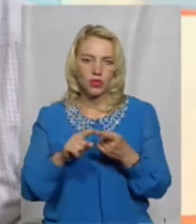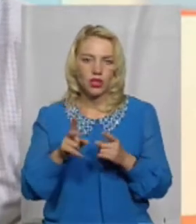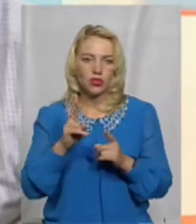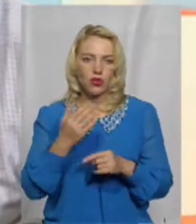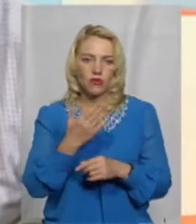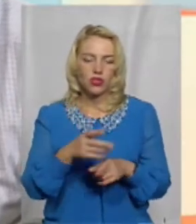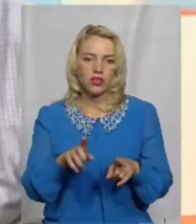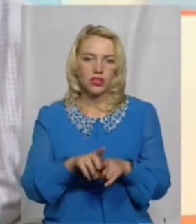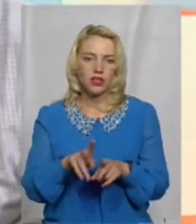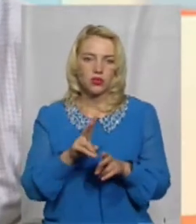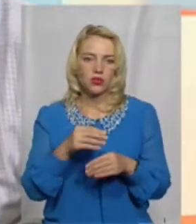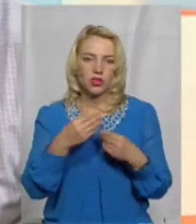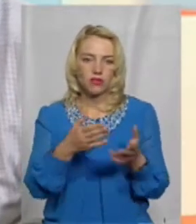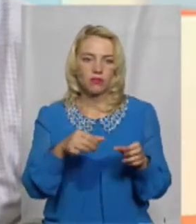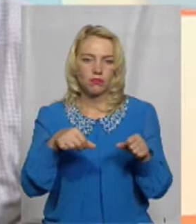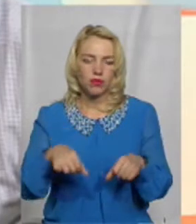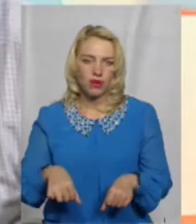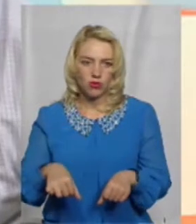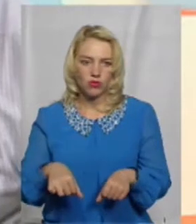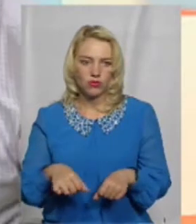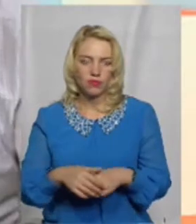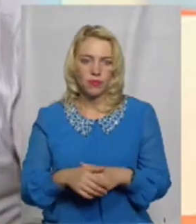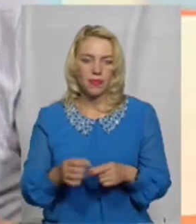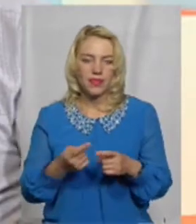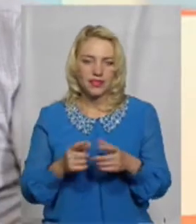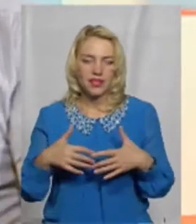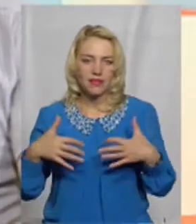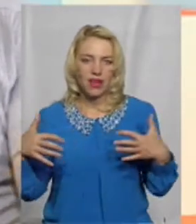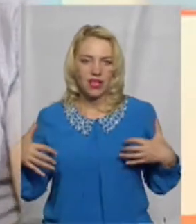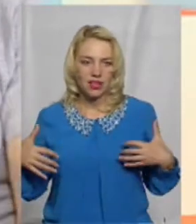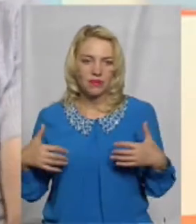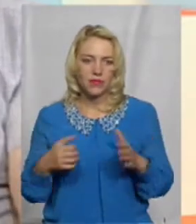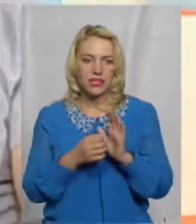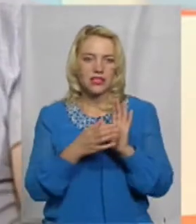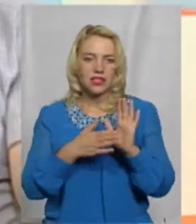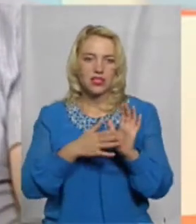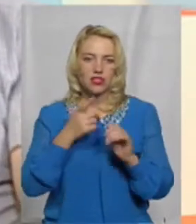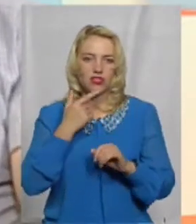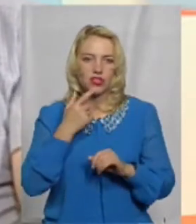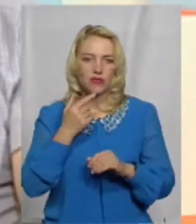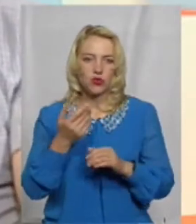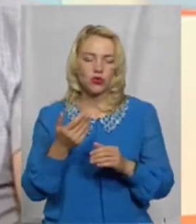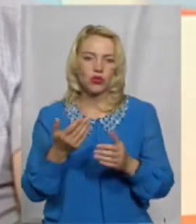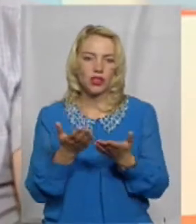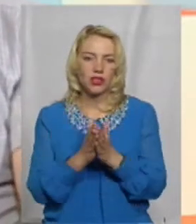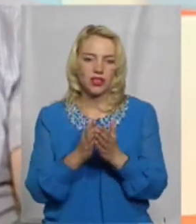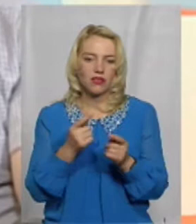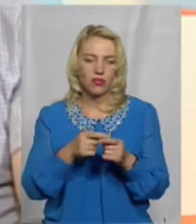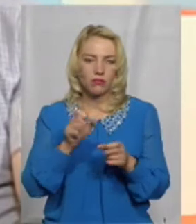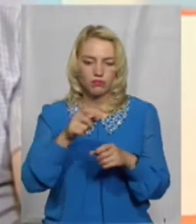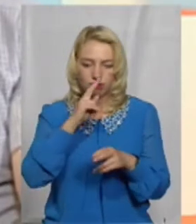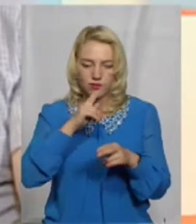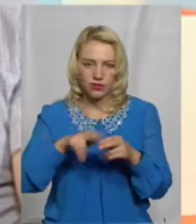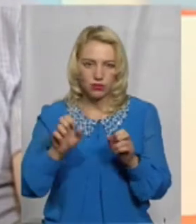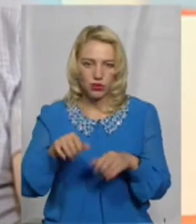хто вони такі? Хто їм дав право? Ця тварина занесена в Червону книгу. Вона на грані зникнення.